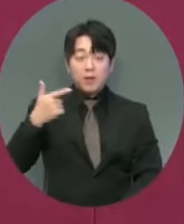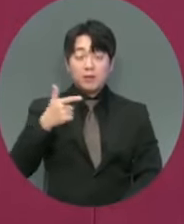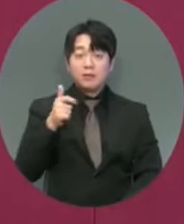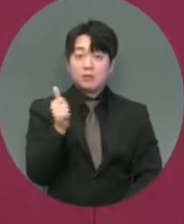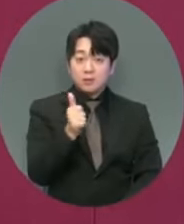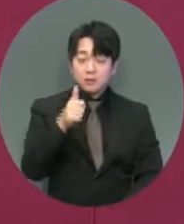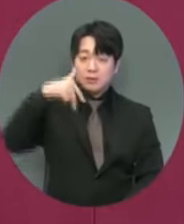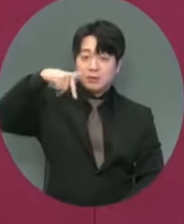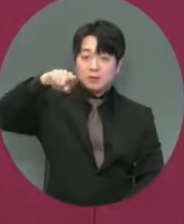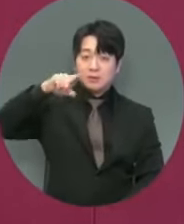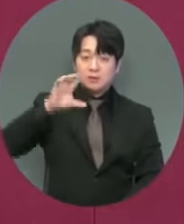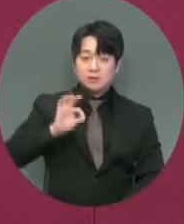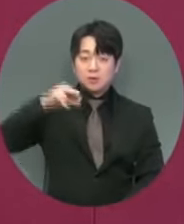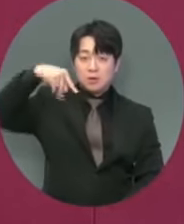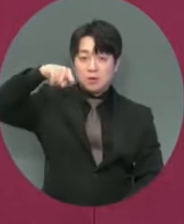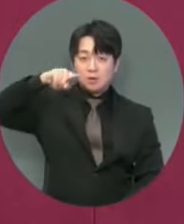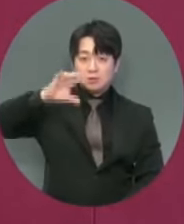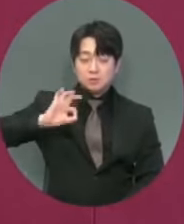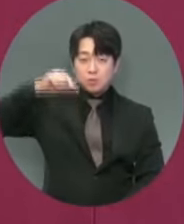정성국 의원,